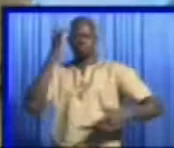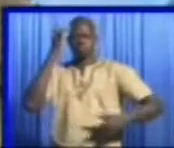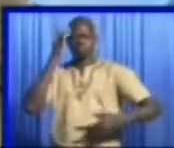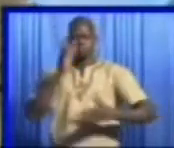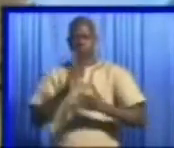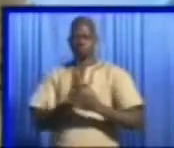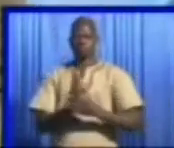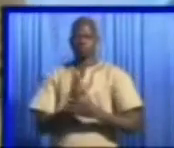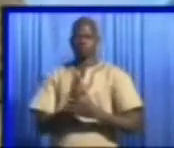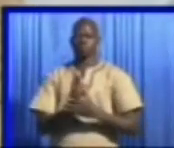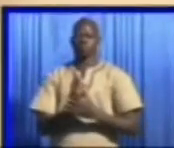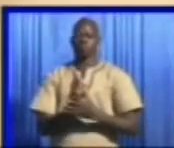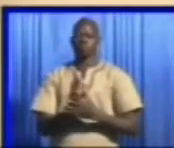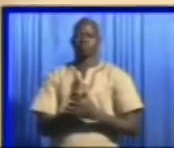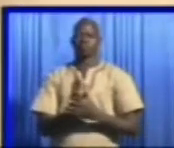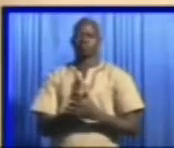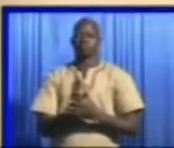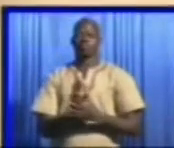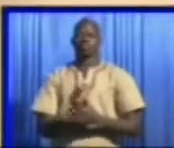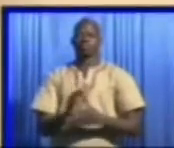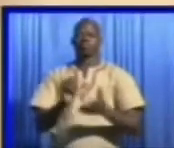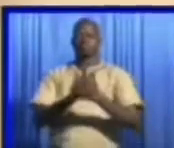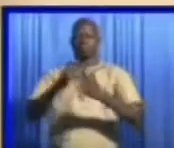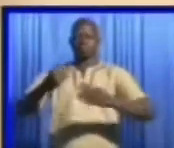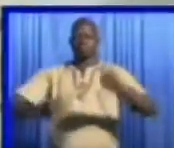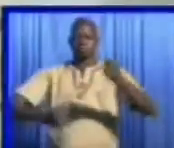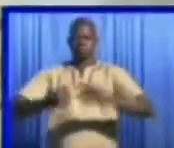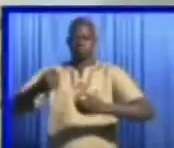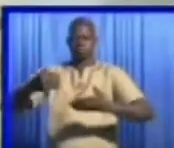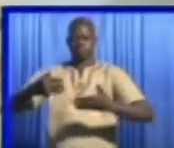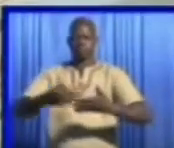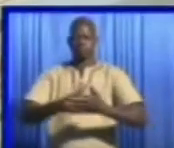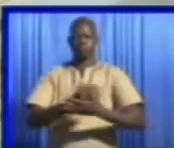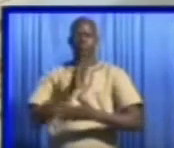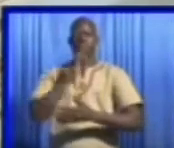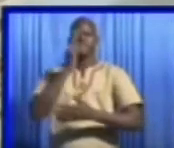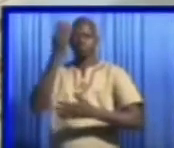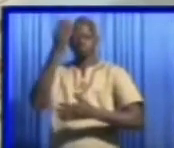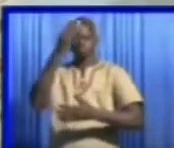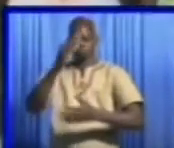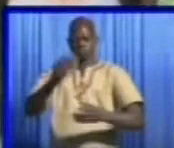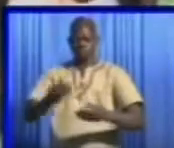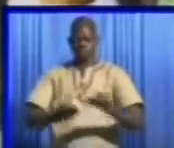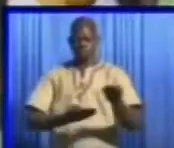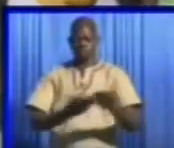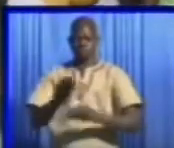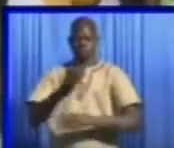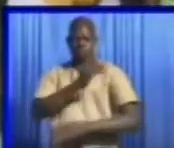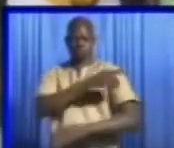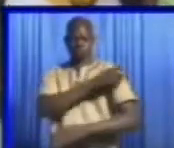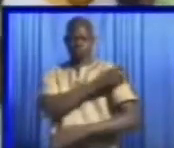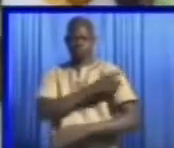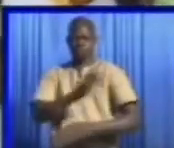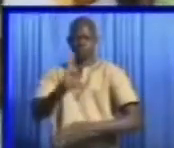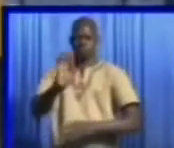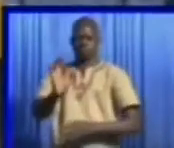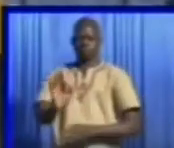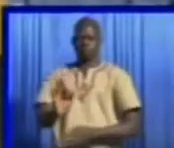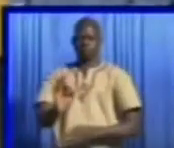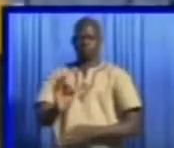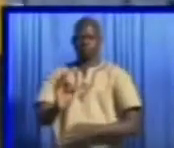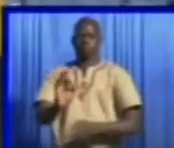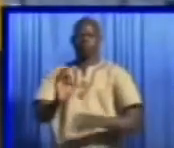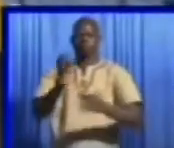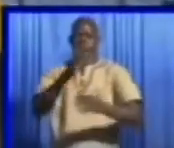Bikaba. Ces véhicules flambants neufs sont désormais au service des districts sanitaires du Burkina.